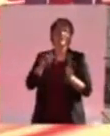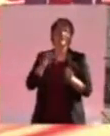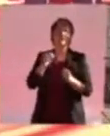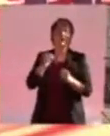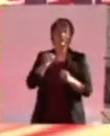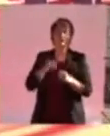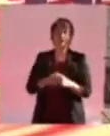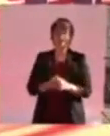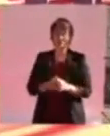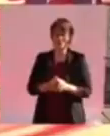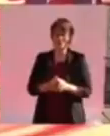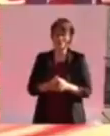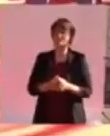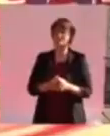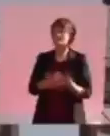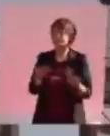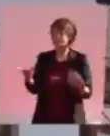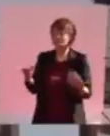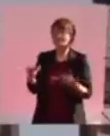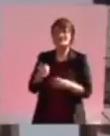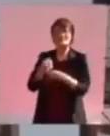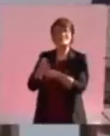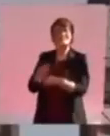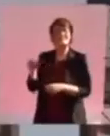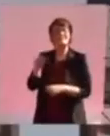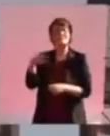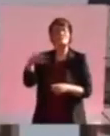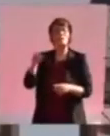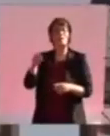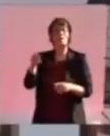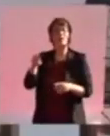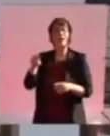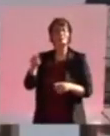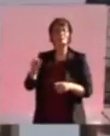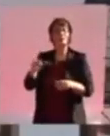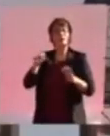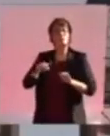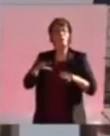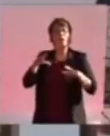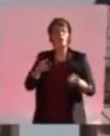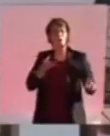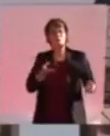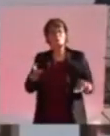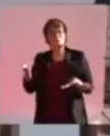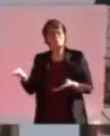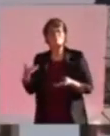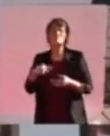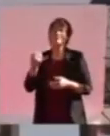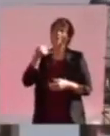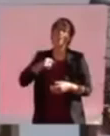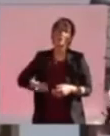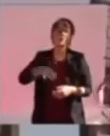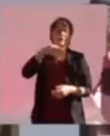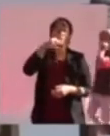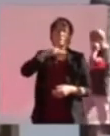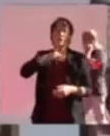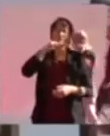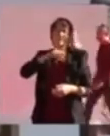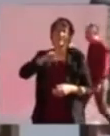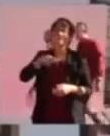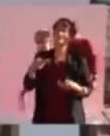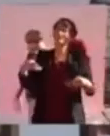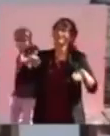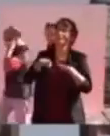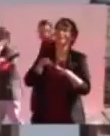simone mazza può iniziare ad avvicinarsi per questo che è l'ultimo degli interventi che chiude la prima parte